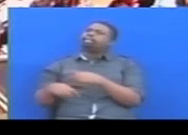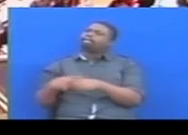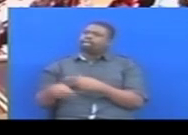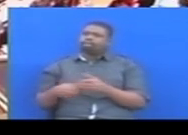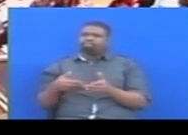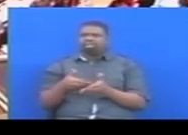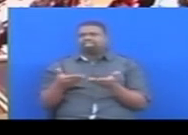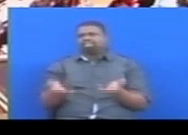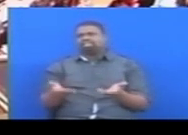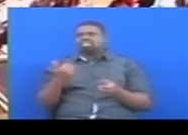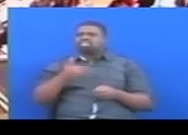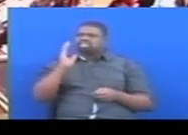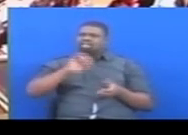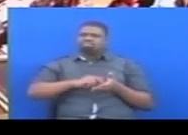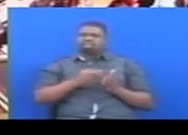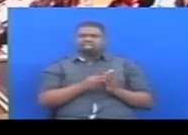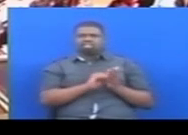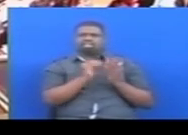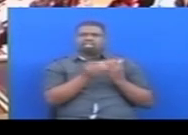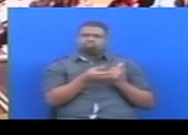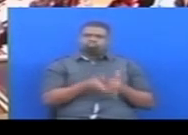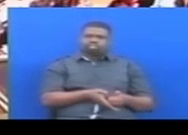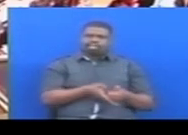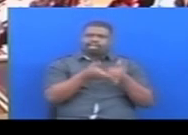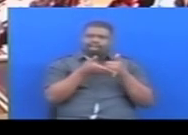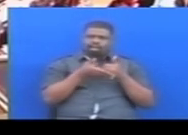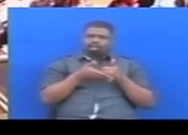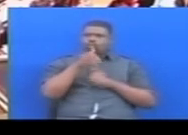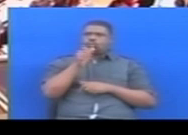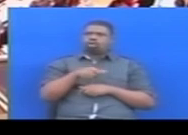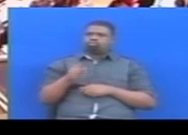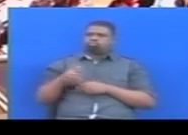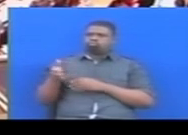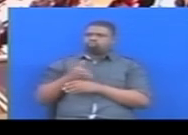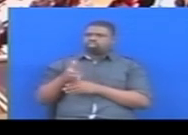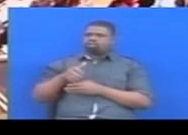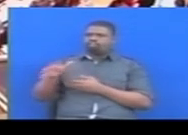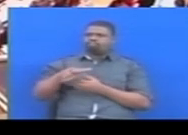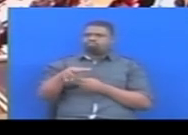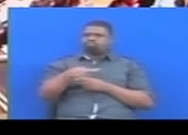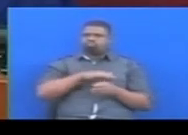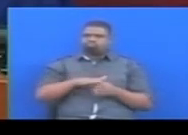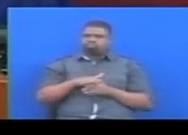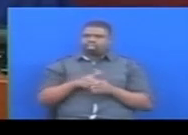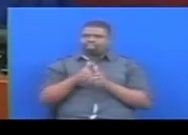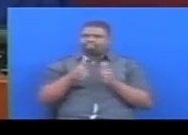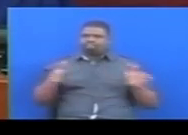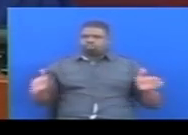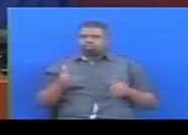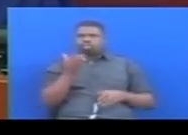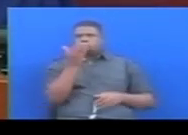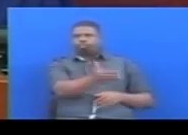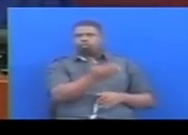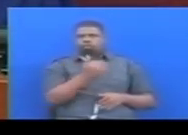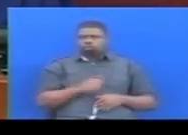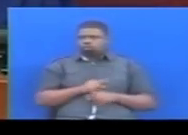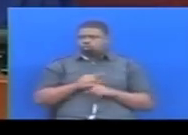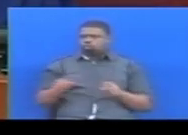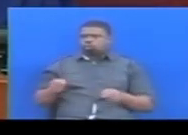Je, serikali ina mkakati gani katika kuwasaidia wananchi wake wanaojihusisha na uvuvi huo kutumia fursa zilizopo badala ya kutumia